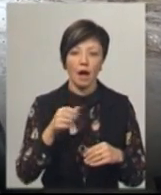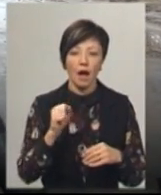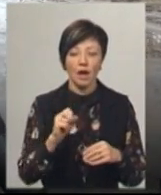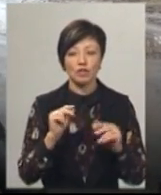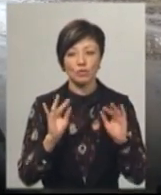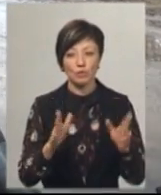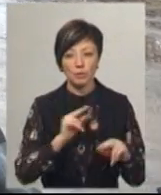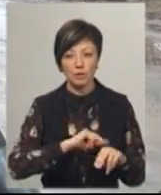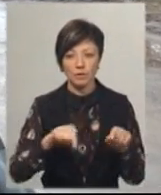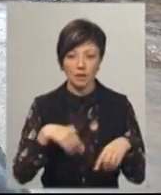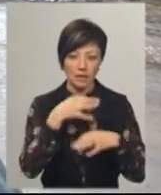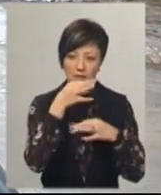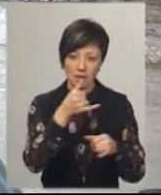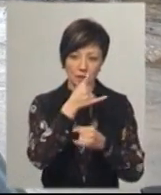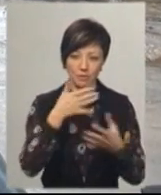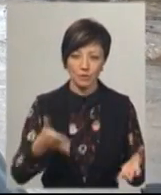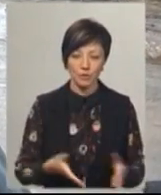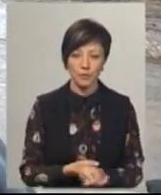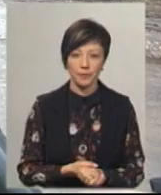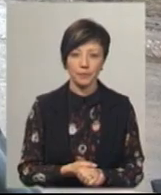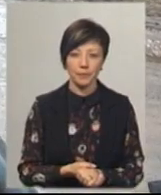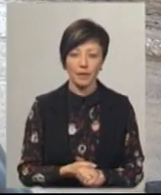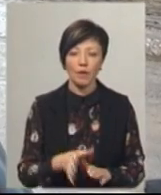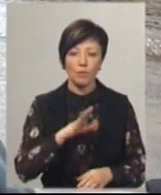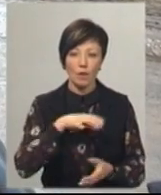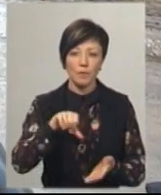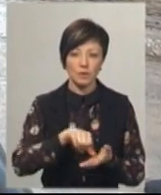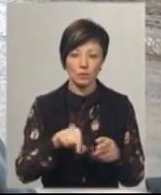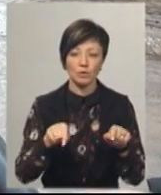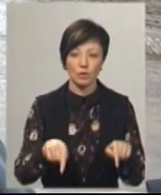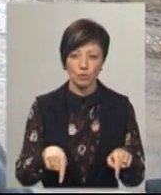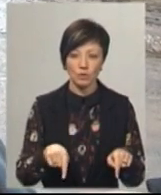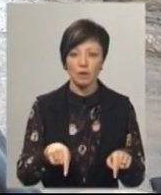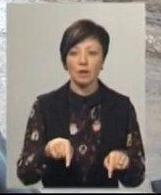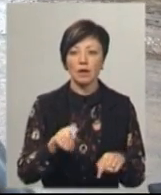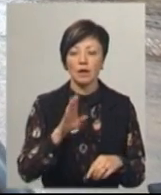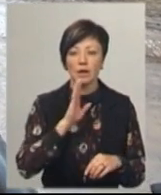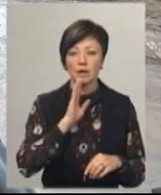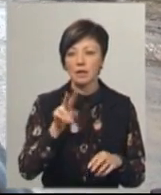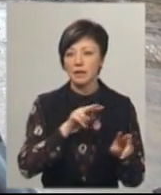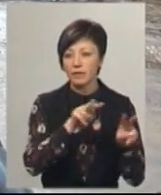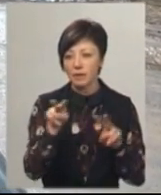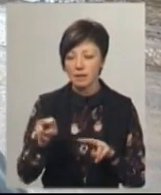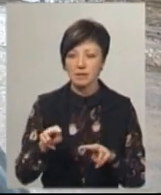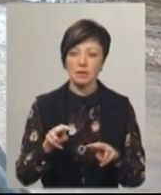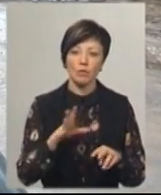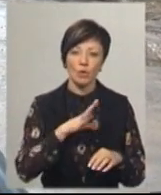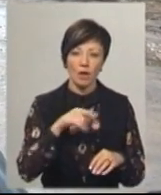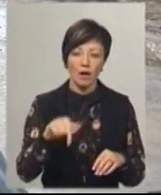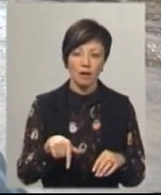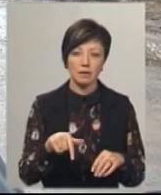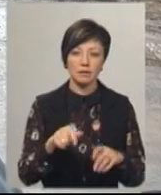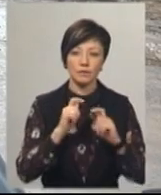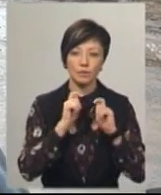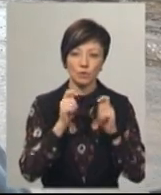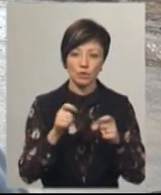Ну, а чи буде вона працювати, я вам не скажу. Ну, вона була присутня тут, вона дивилася, вона була, їй